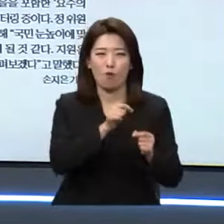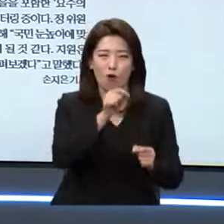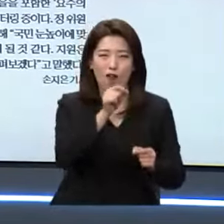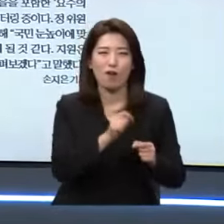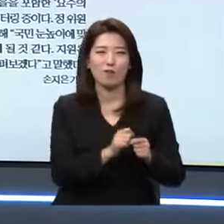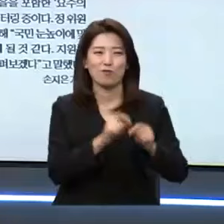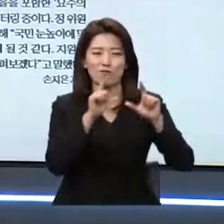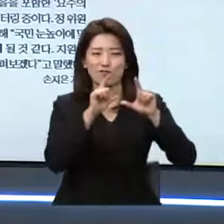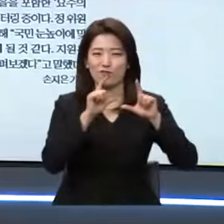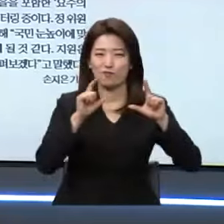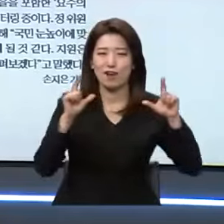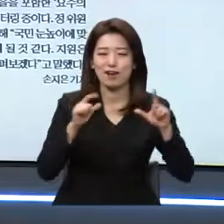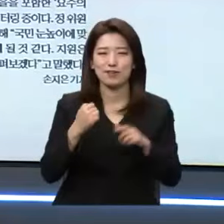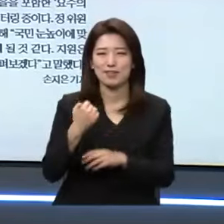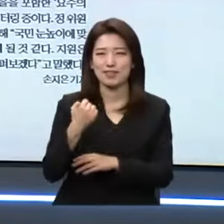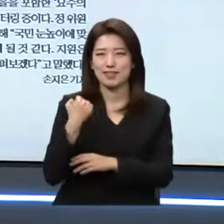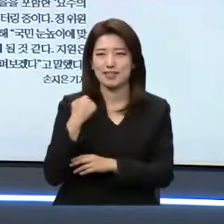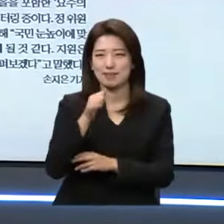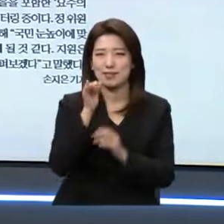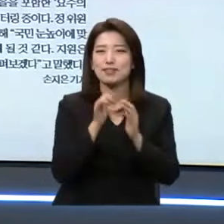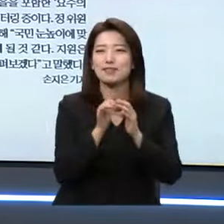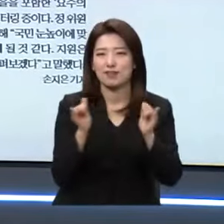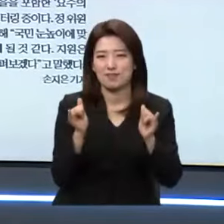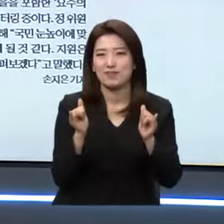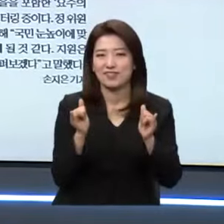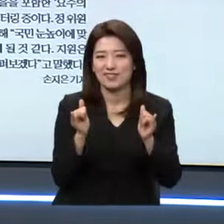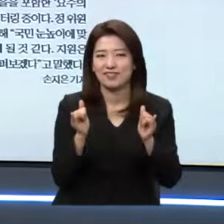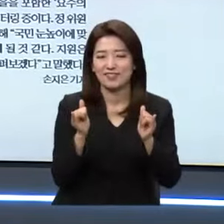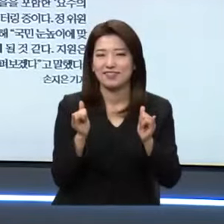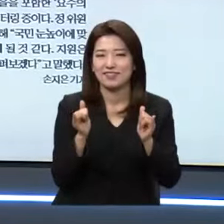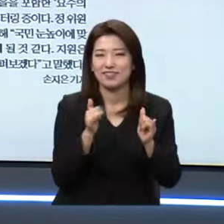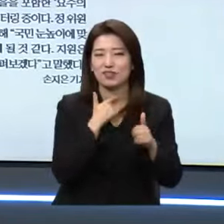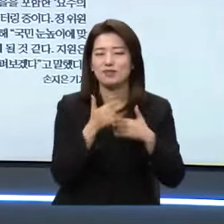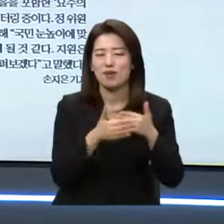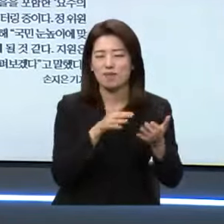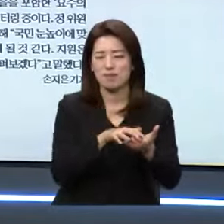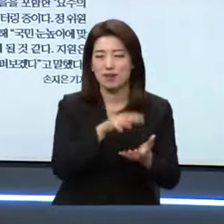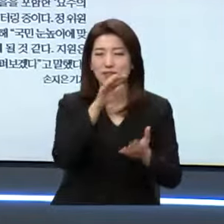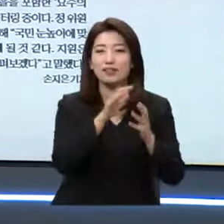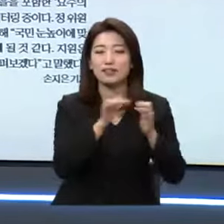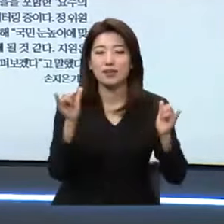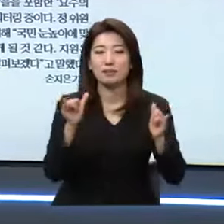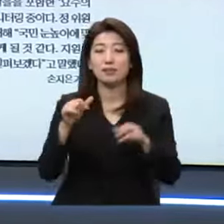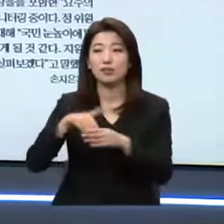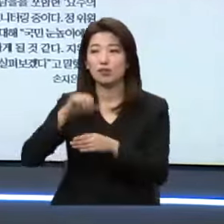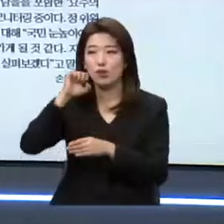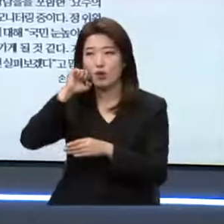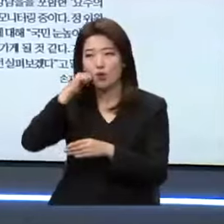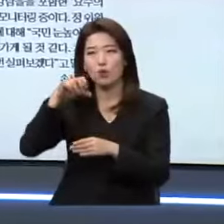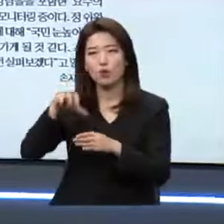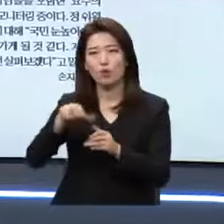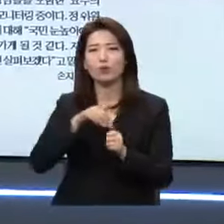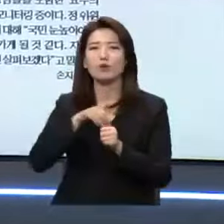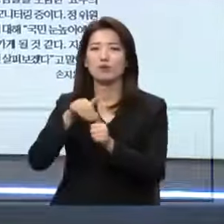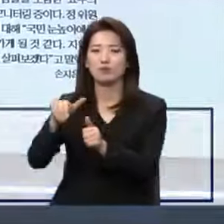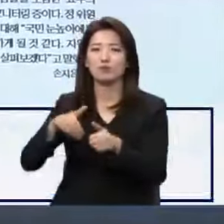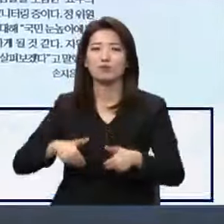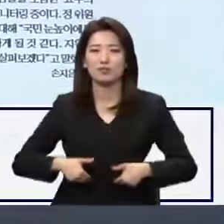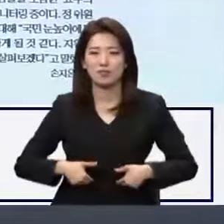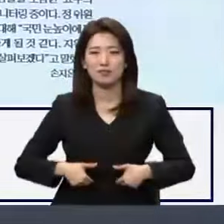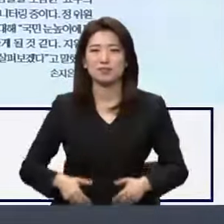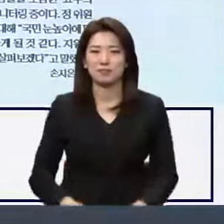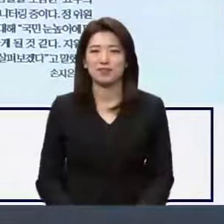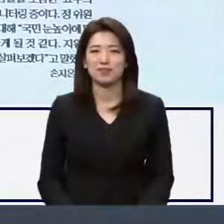중량감 있는 분들 줄여서 중진이다라고 볼 수 있겠죠 보겠습니다여 중진지 출돌